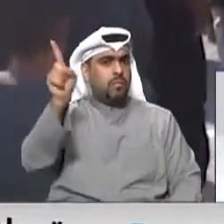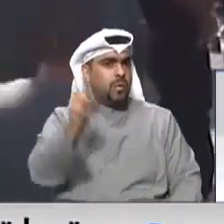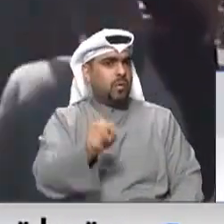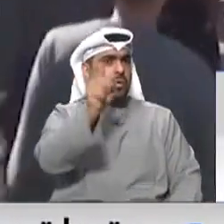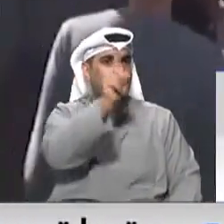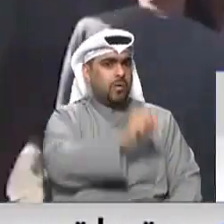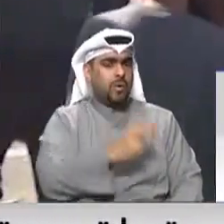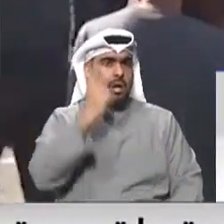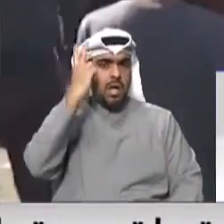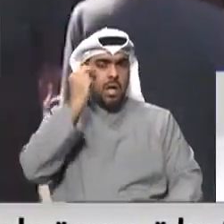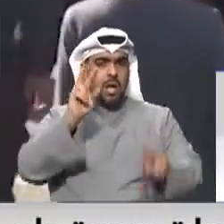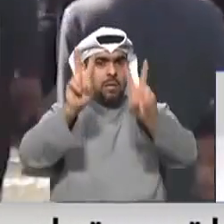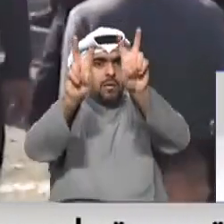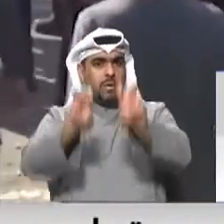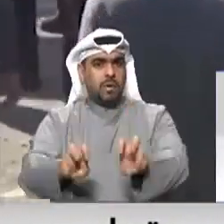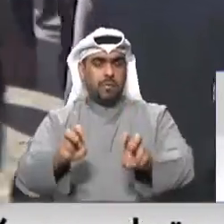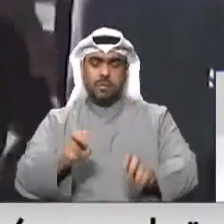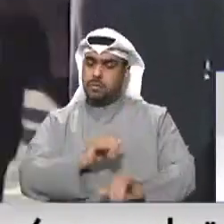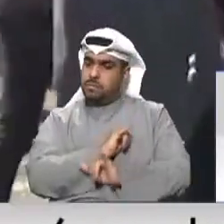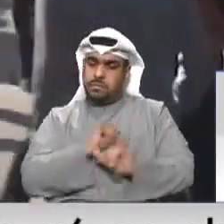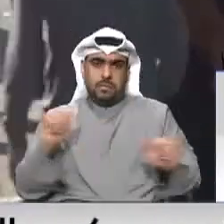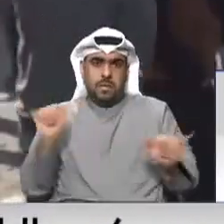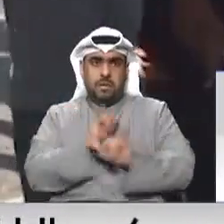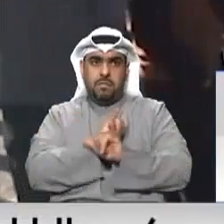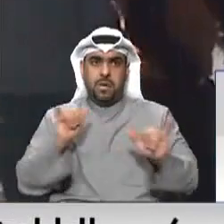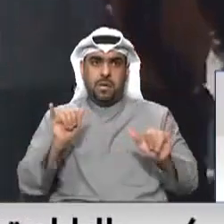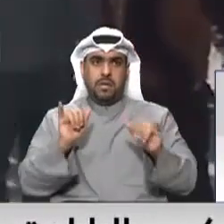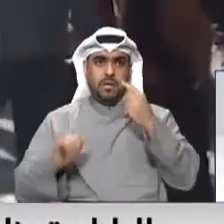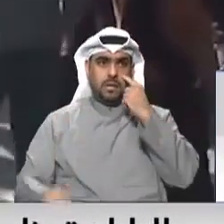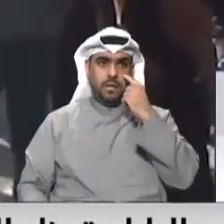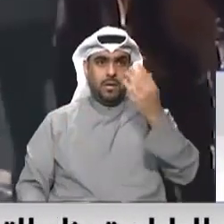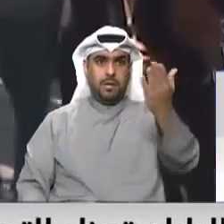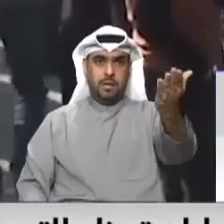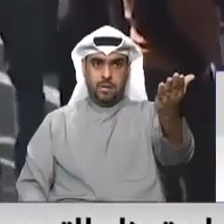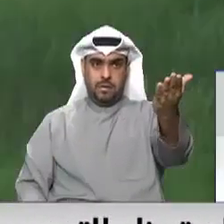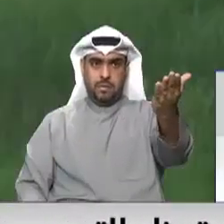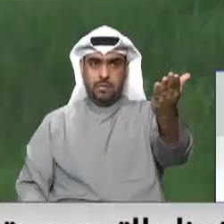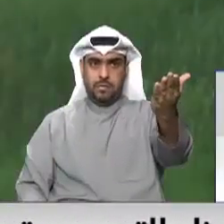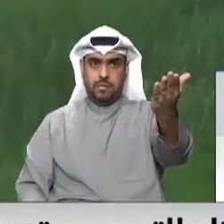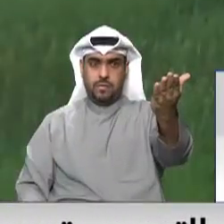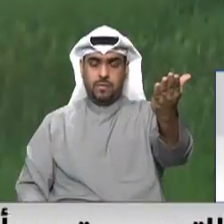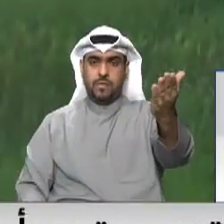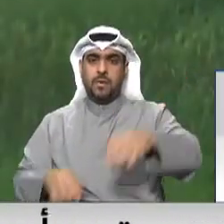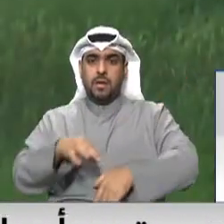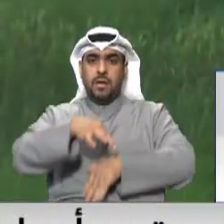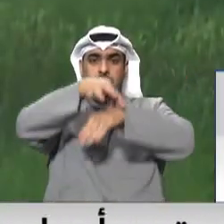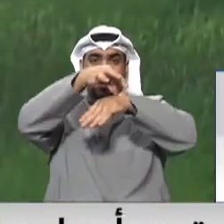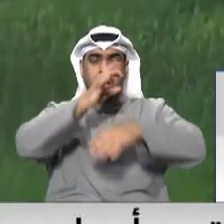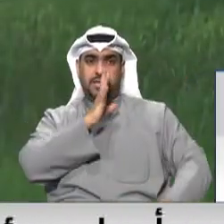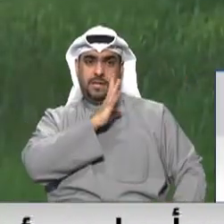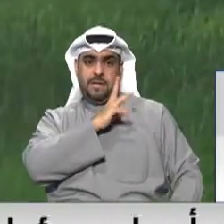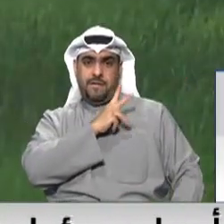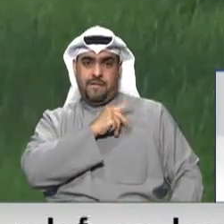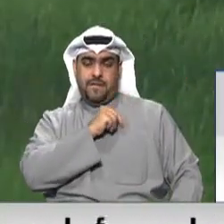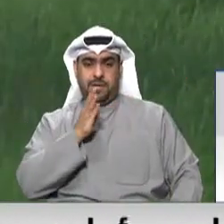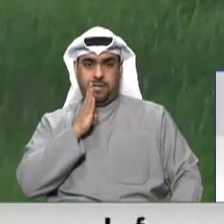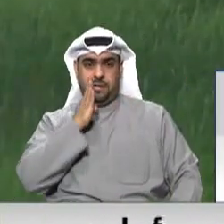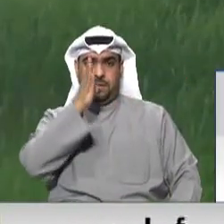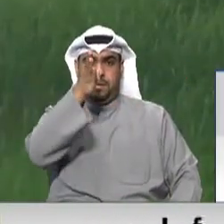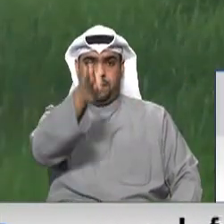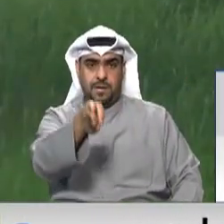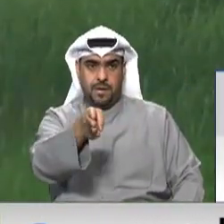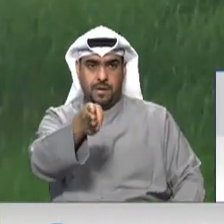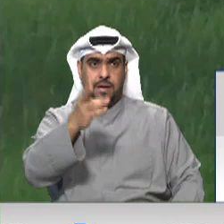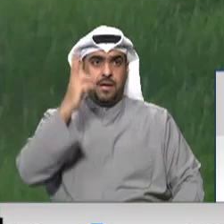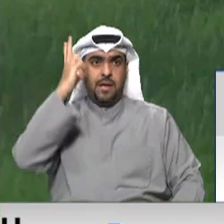أحداث مشابهة جرت مفاجآت ميدانية خرجت معها الأمور عن السيطرة، فتخبط الحكومة الإسرائيلية داخليا ينعكس